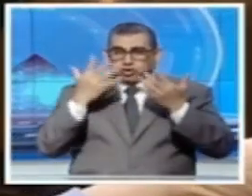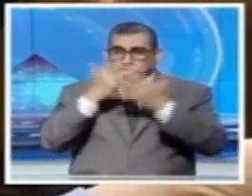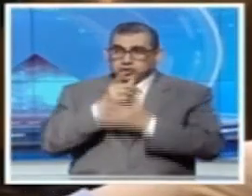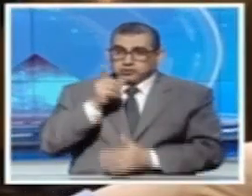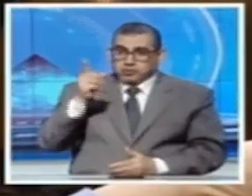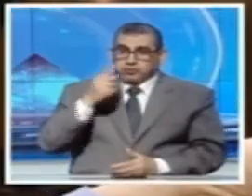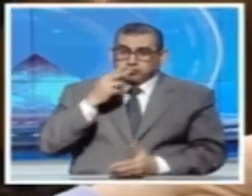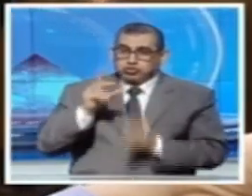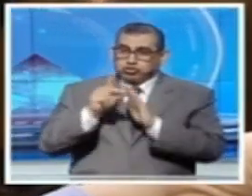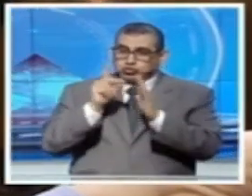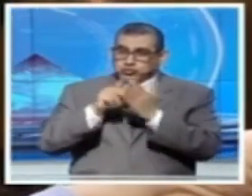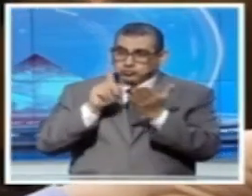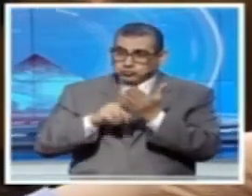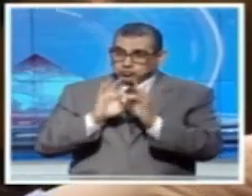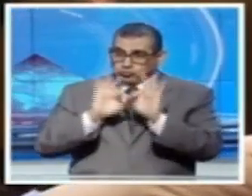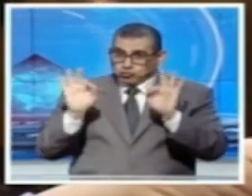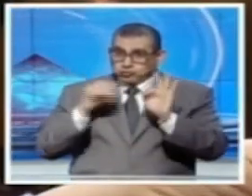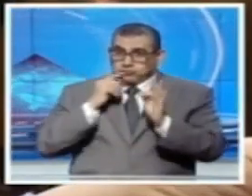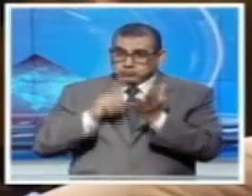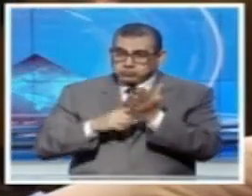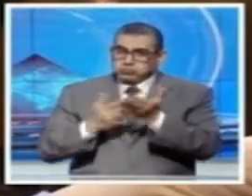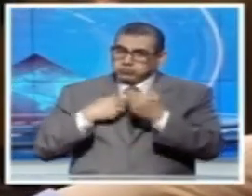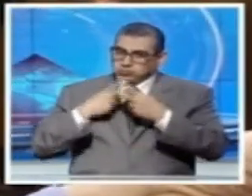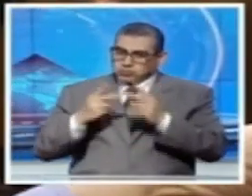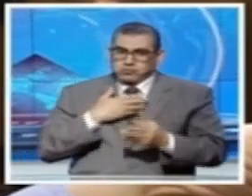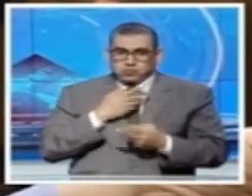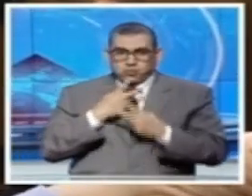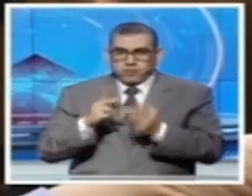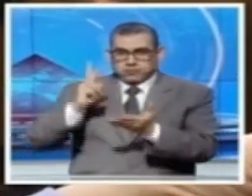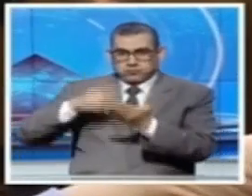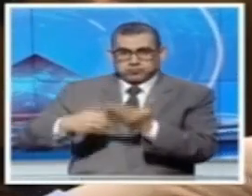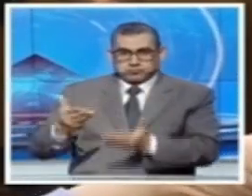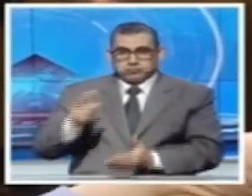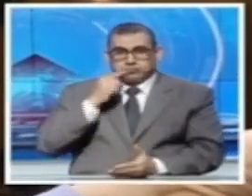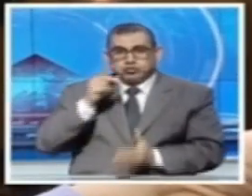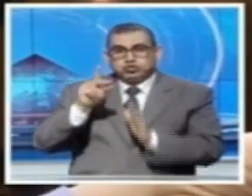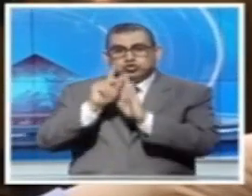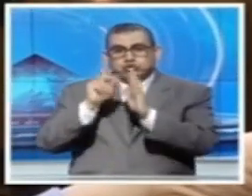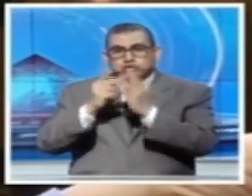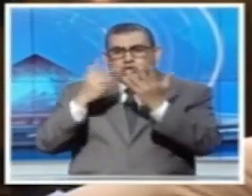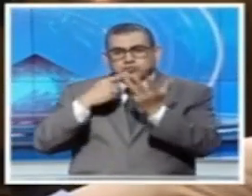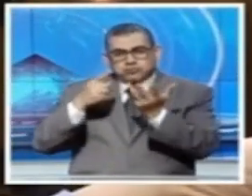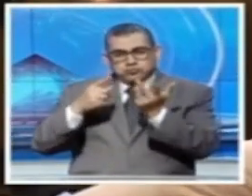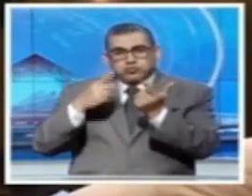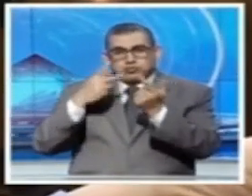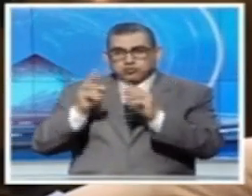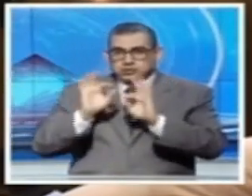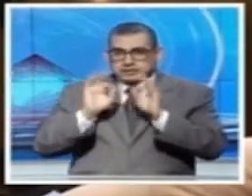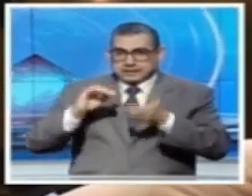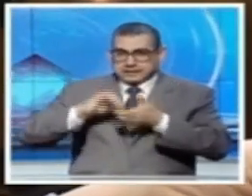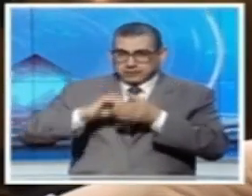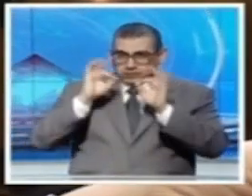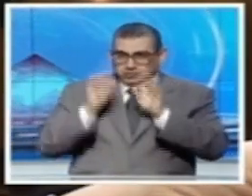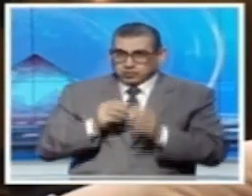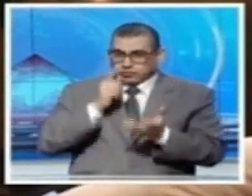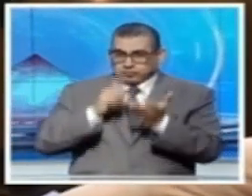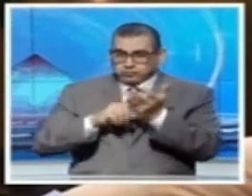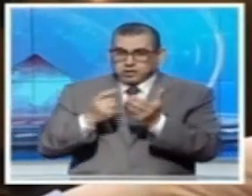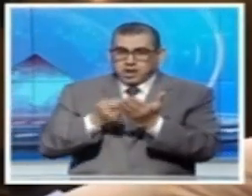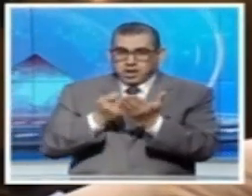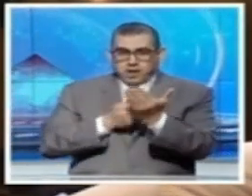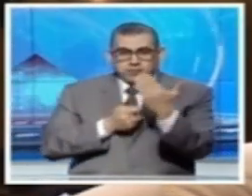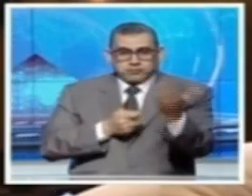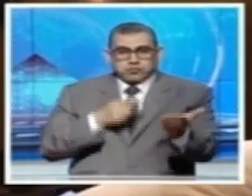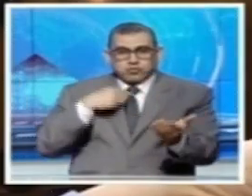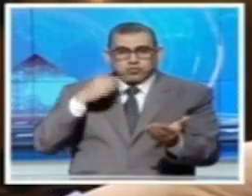استوفت الشروط فإحنا ما عندناش مانع، وفعلا الشركة التانية استوفت الشروط وقدمت خطاب رسمي للدكتور